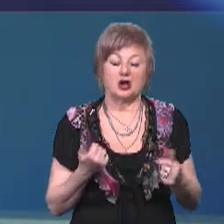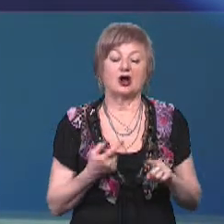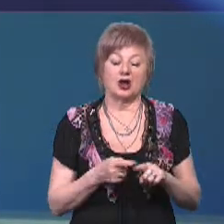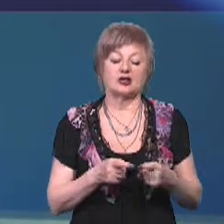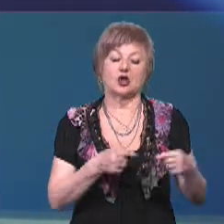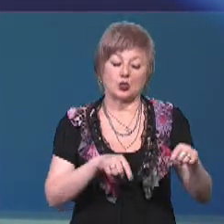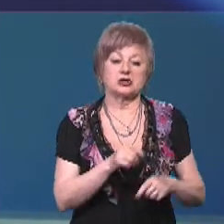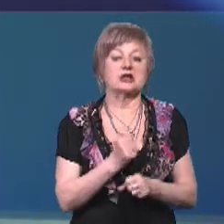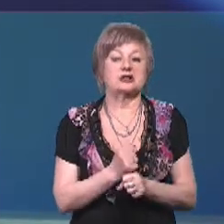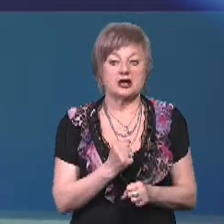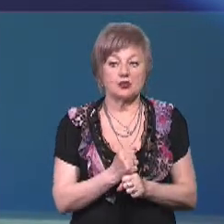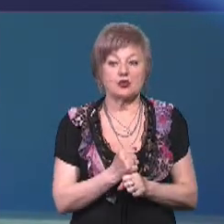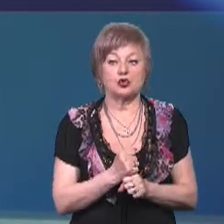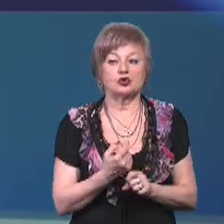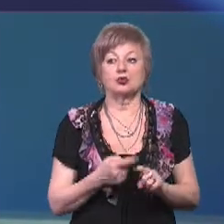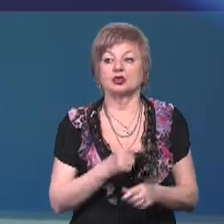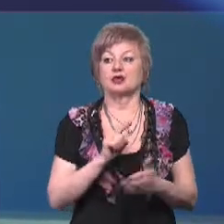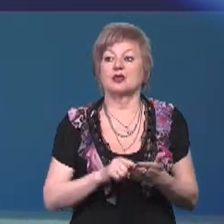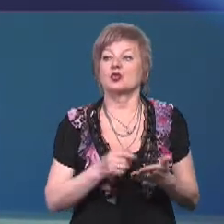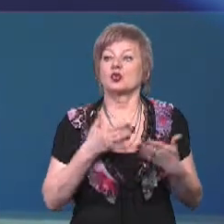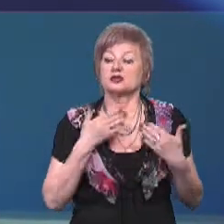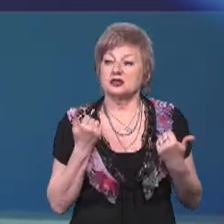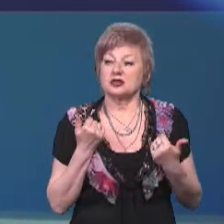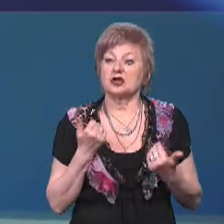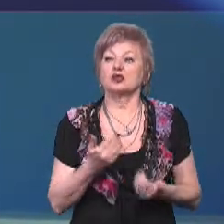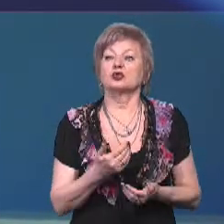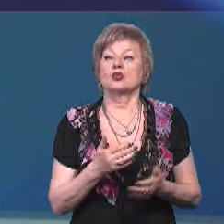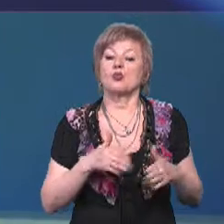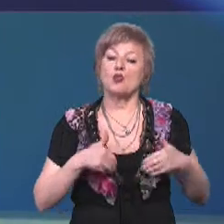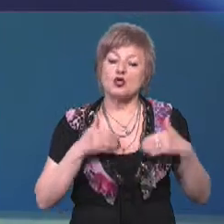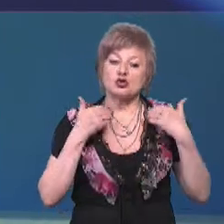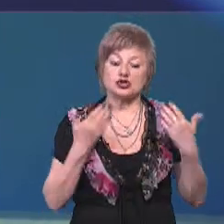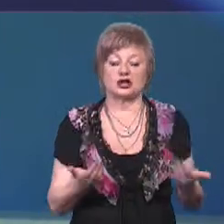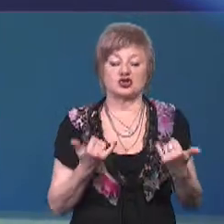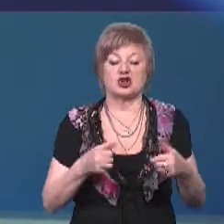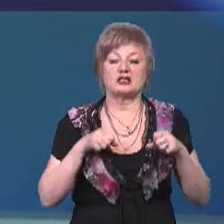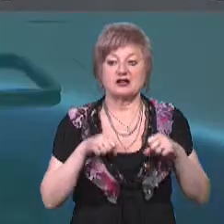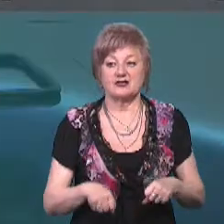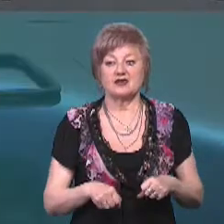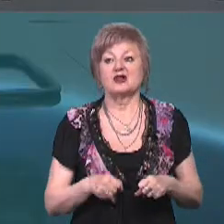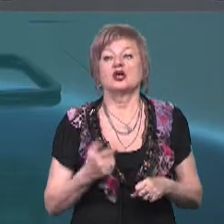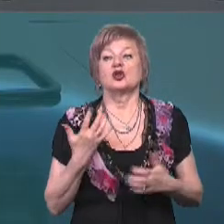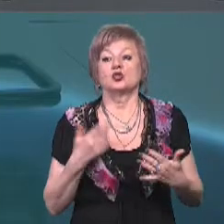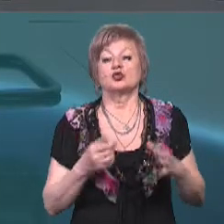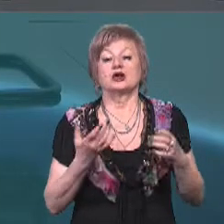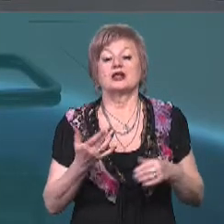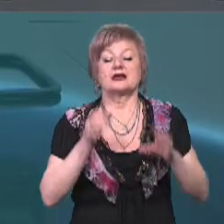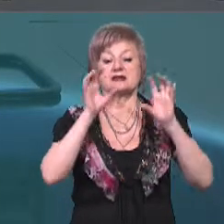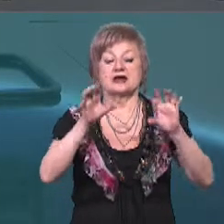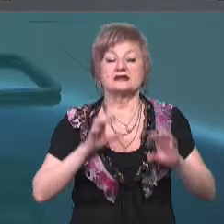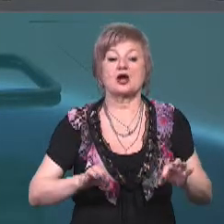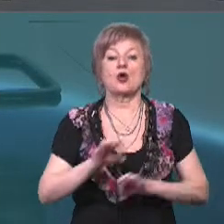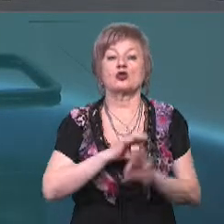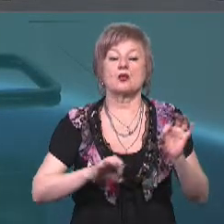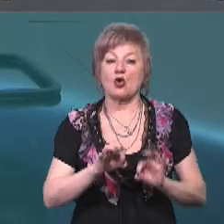якби, і тут питань до них нема. Тоді побажання до нинішньої влади, тому що є і підготовлено вже декілька законопроєктів, щоб визнати